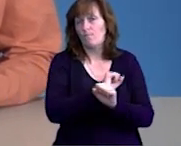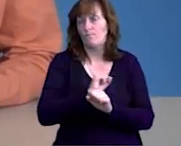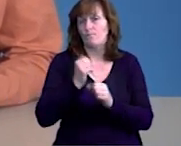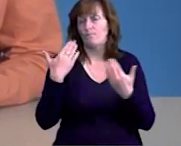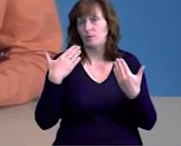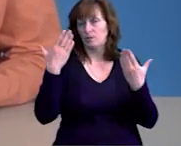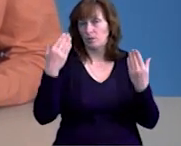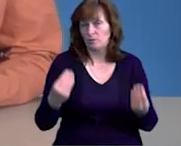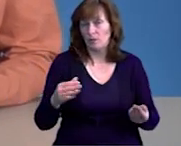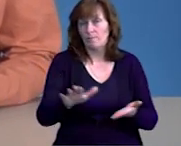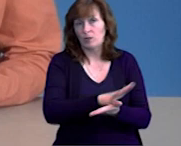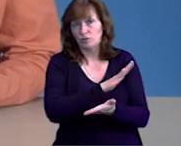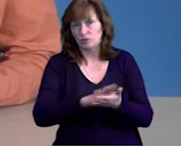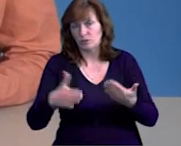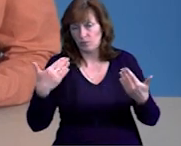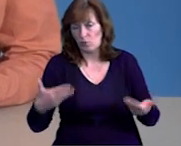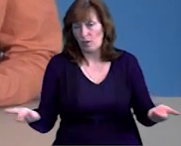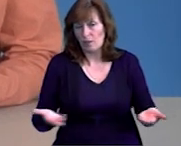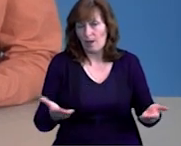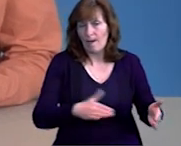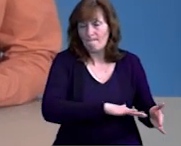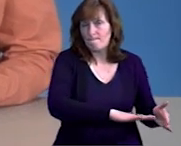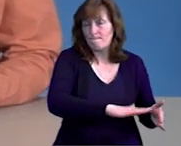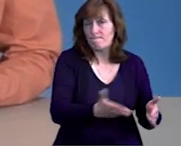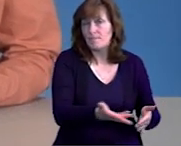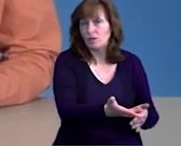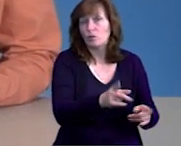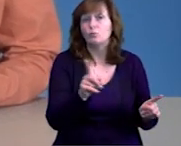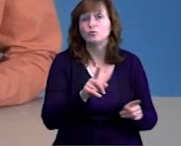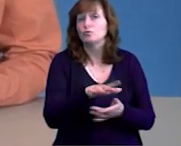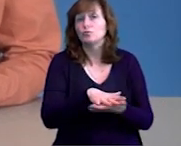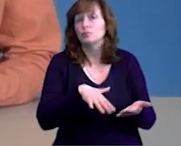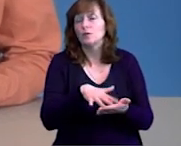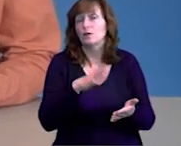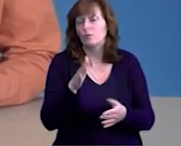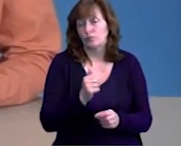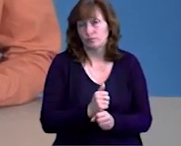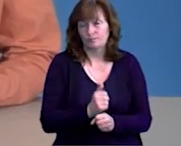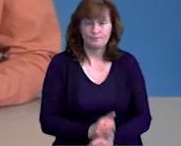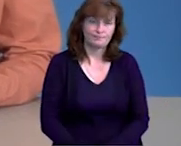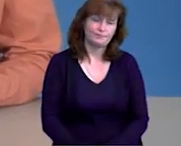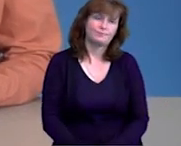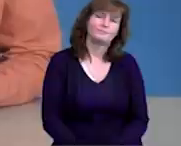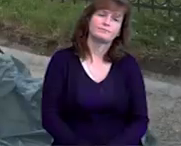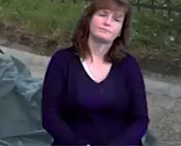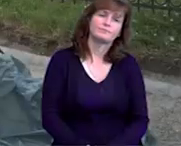вихідні. Зараз місце розчистили та вивезли пеньки. Навіщо це зробили і що висадять натомість, дивіться в